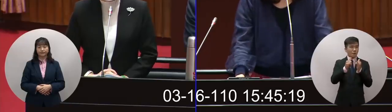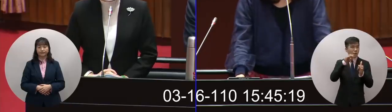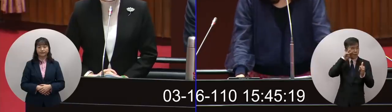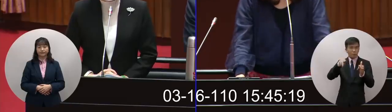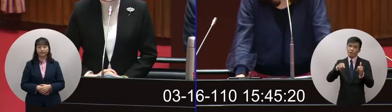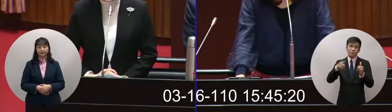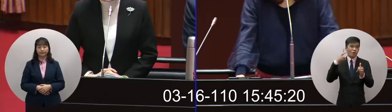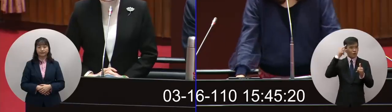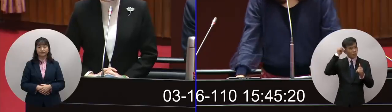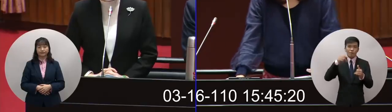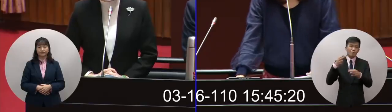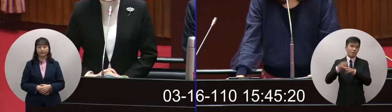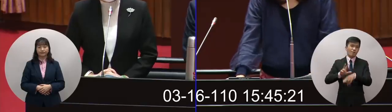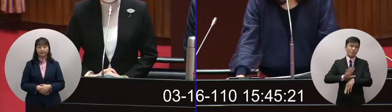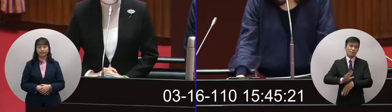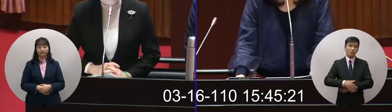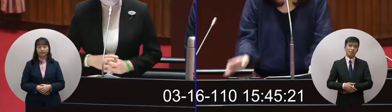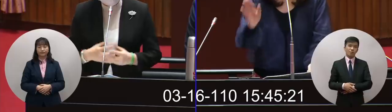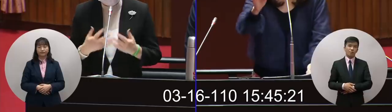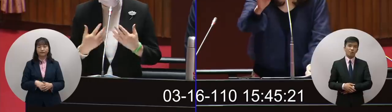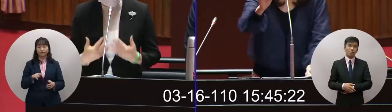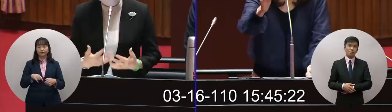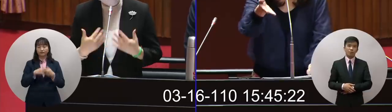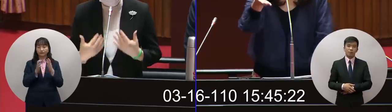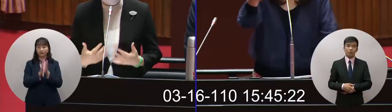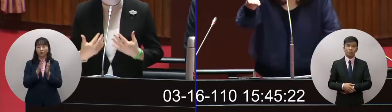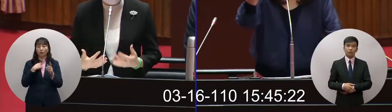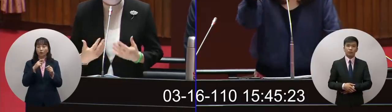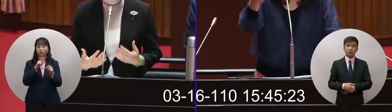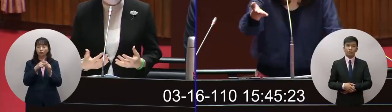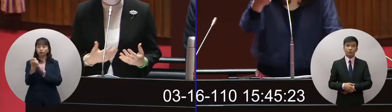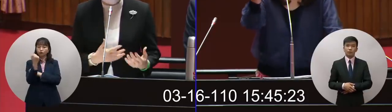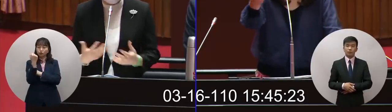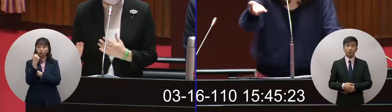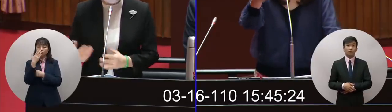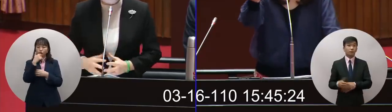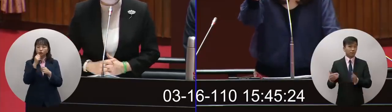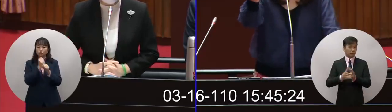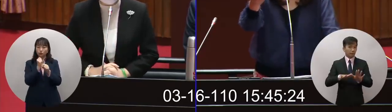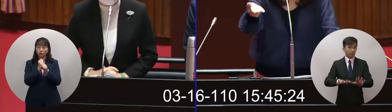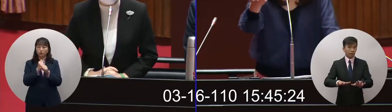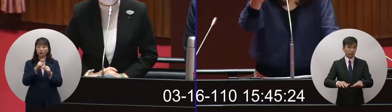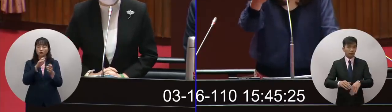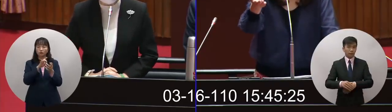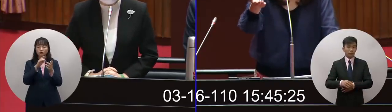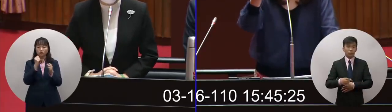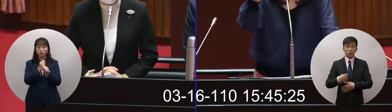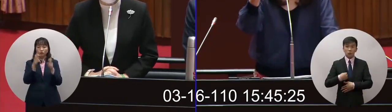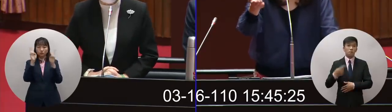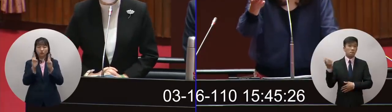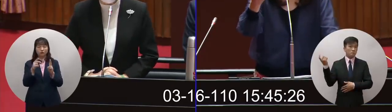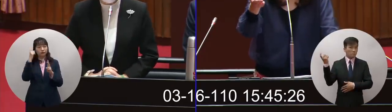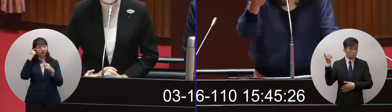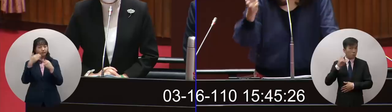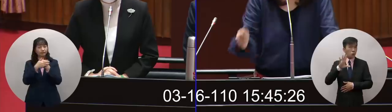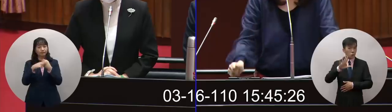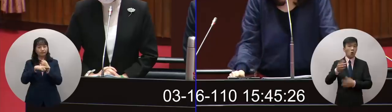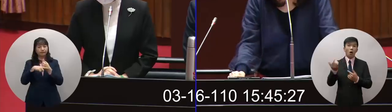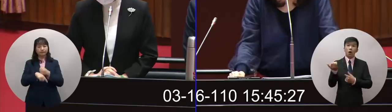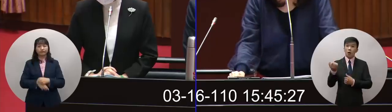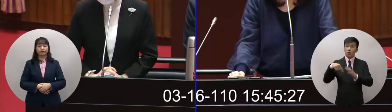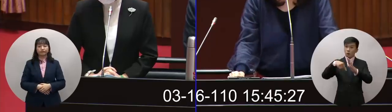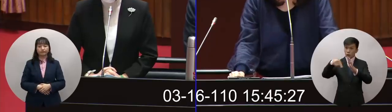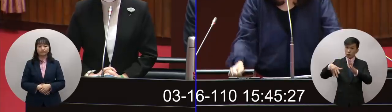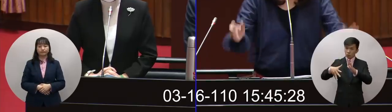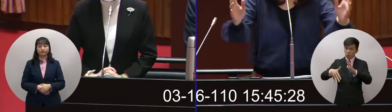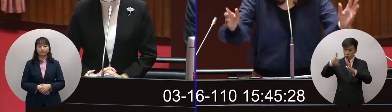正我在这边， 这个都是我们默默努力在努力， 起码我有接受到刚刚院长所说